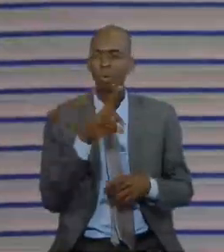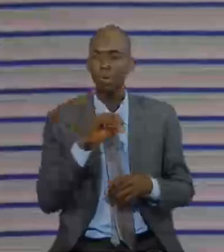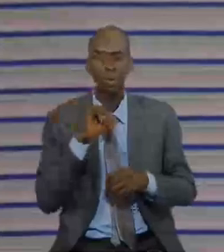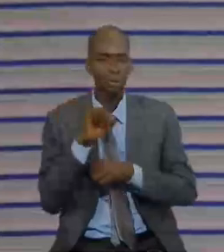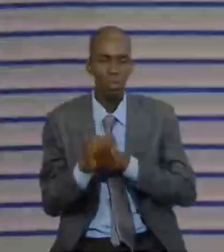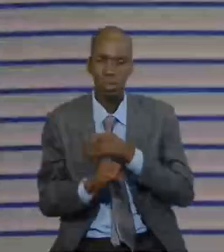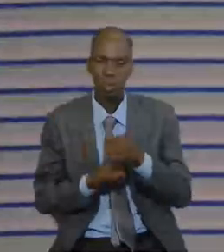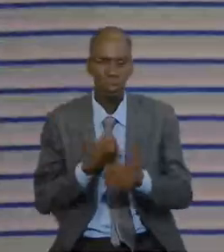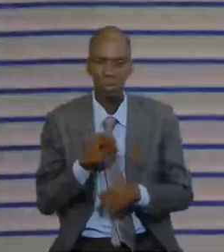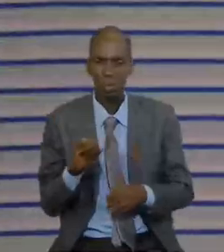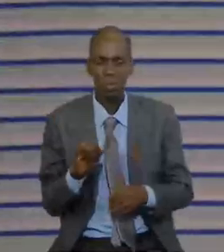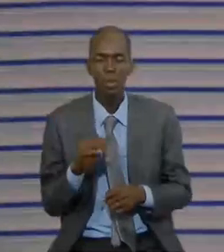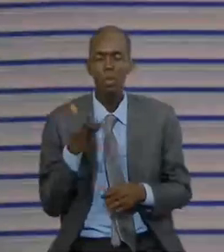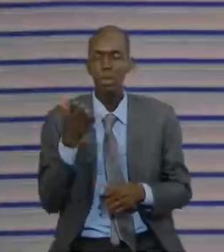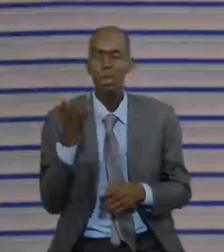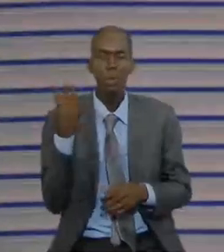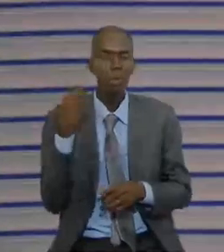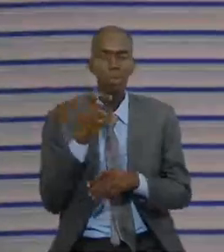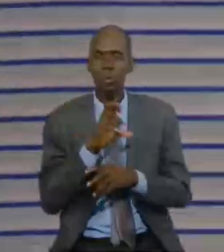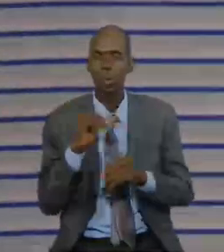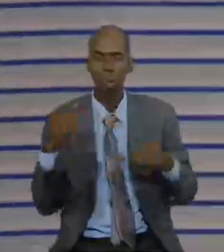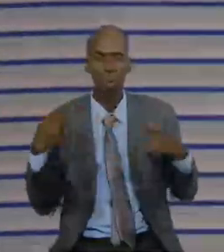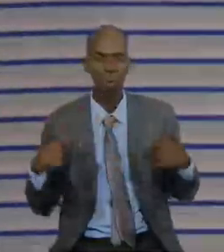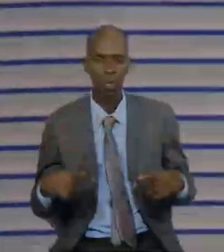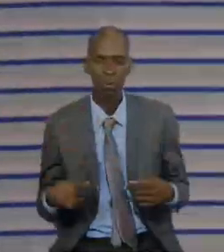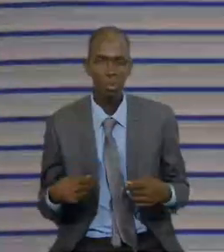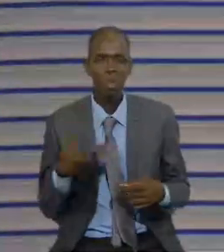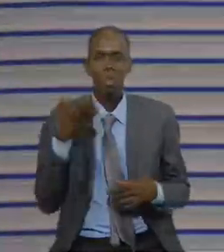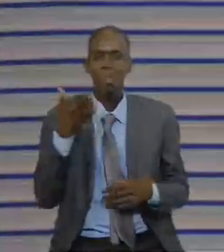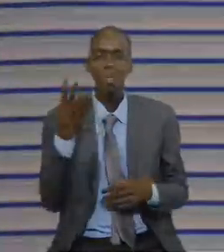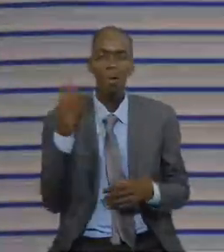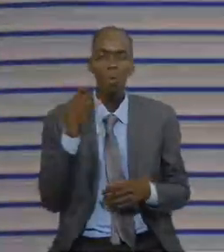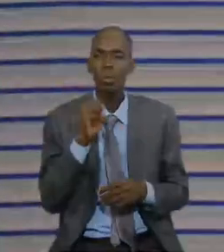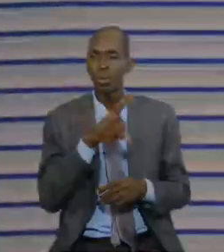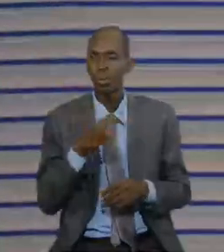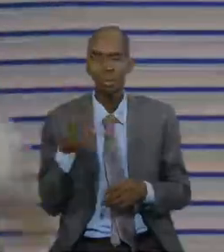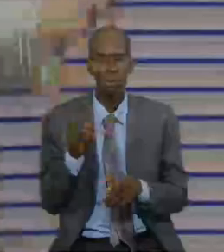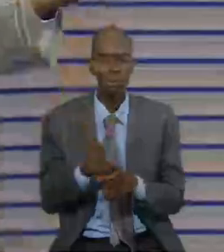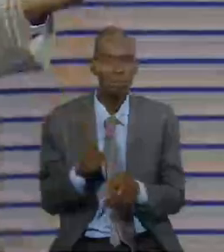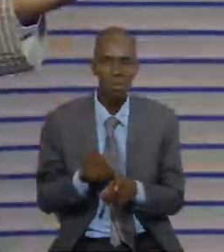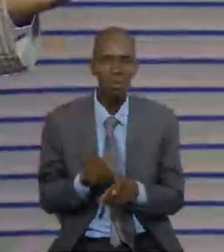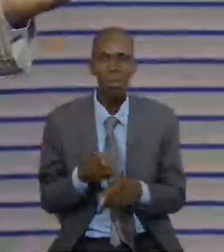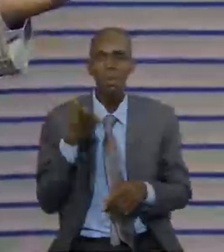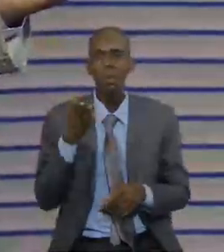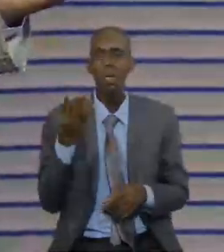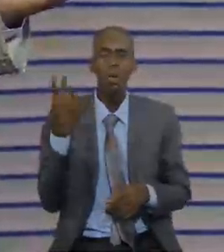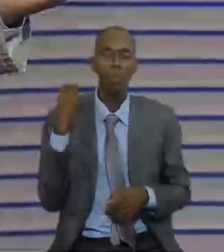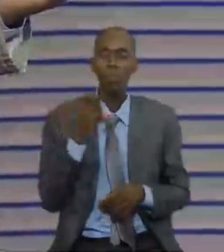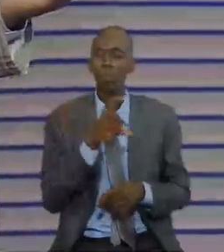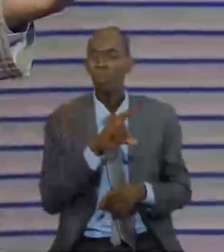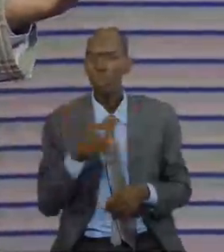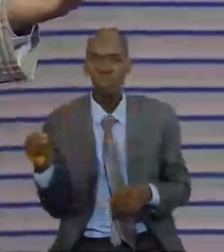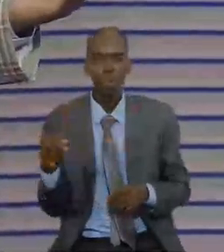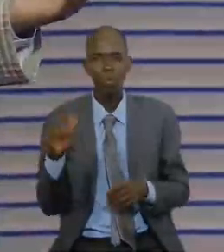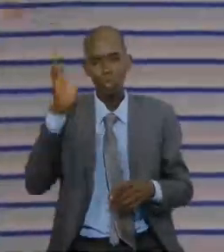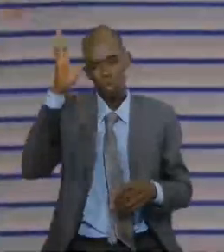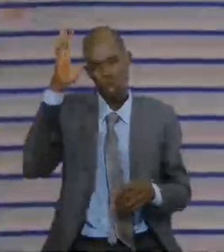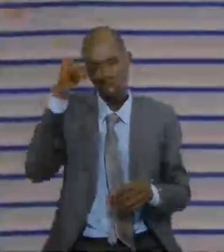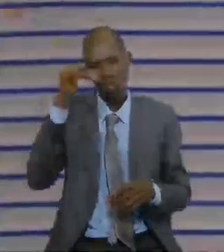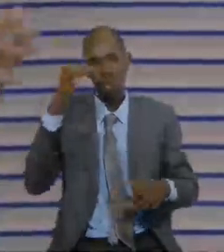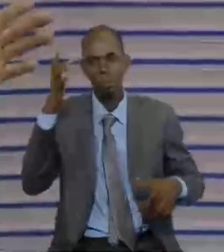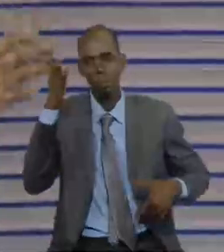souffrance il y avait pas de douleur il y avait pas de déformation il y avait pas de maladie